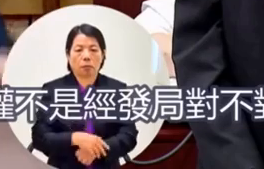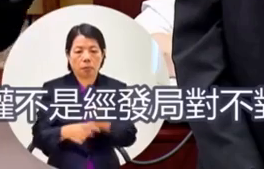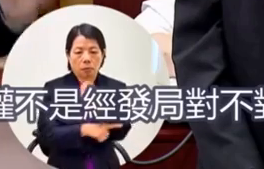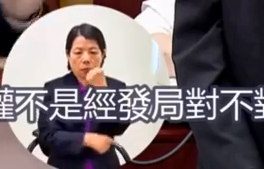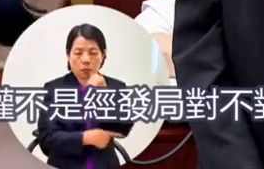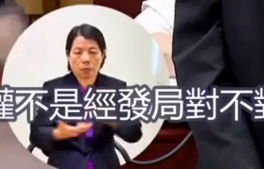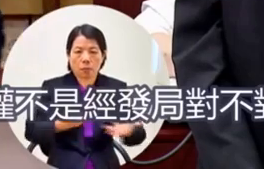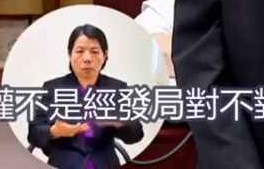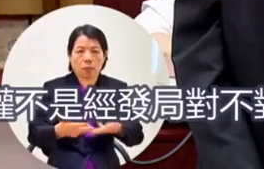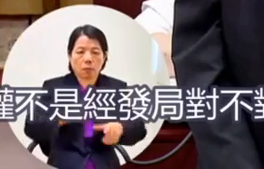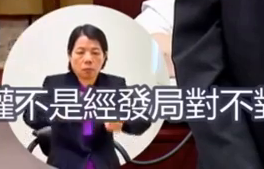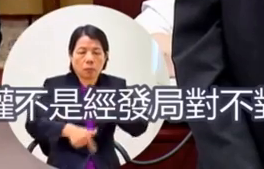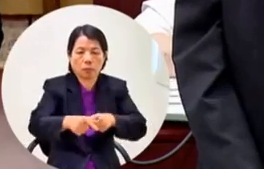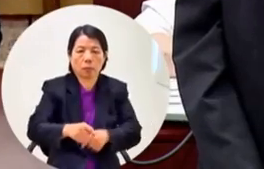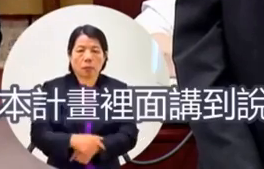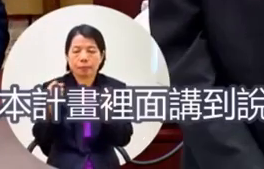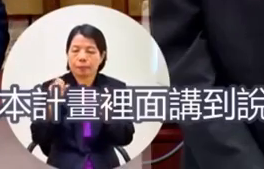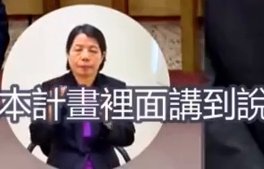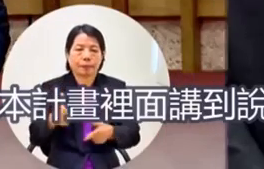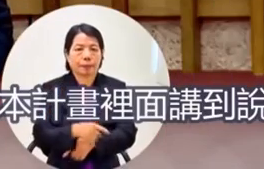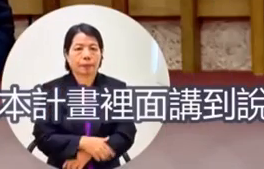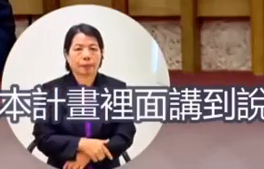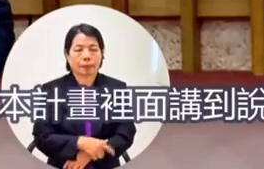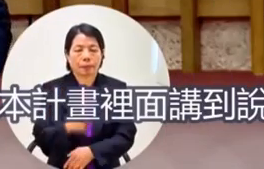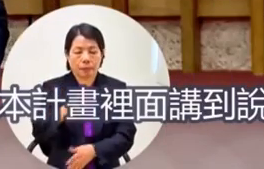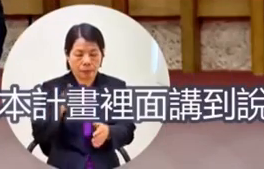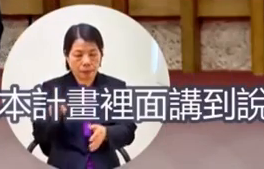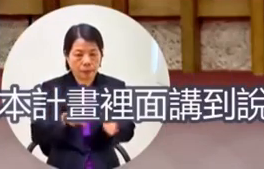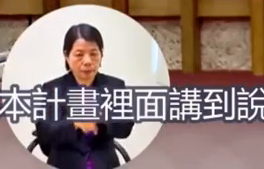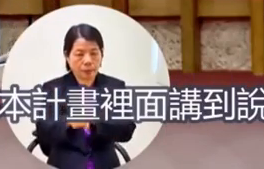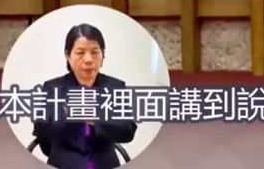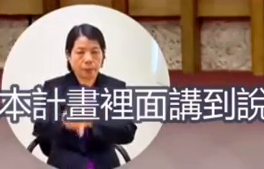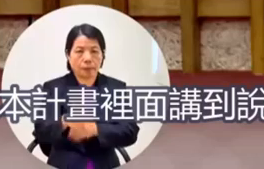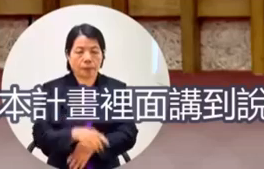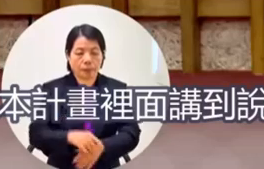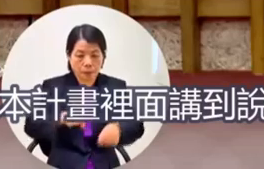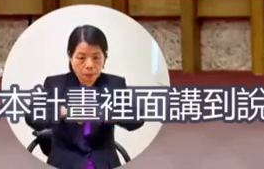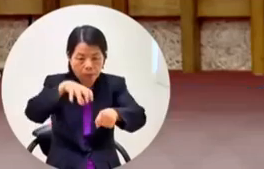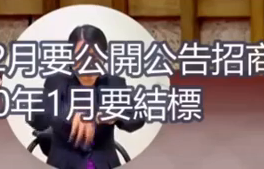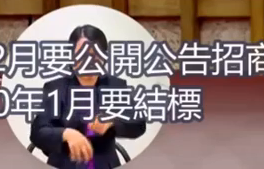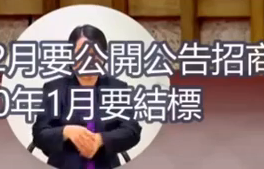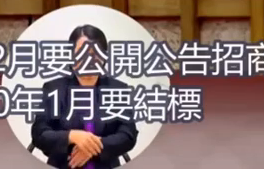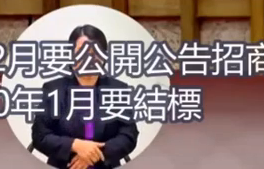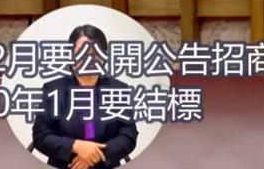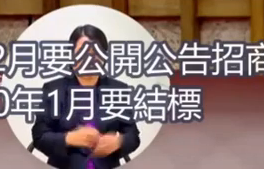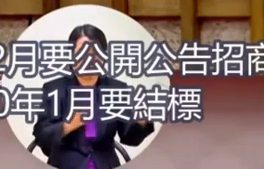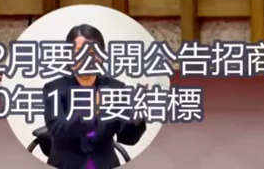所以同意权不是经发局，对不对？ 是。 好，你直接在本这个计划里面讲到说，